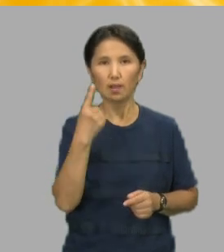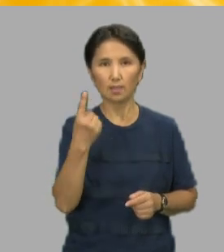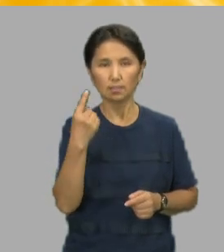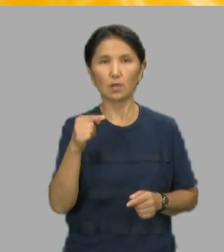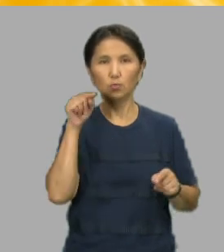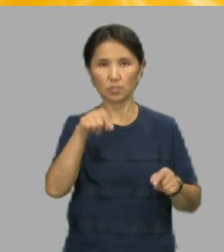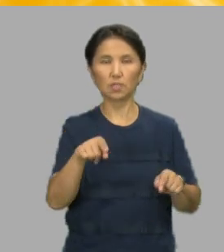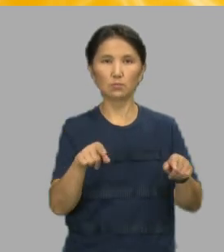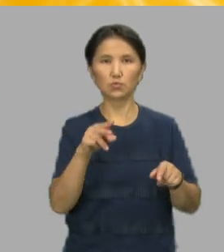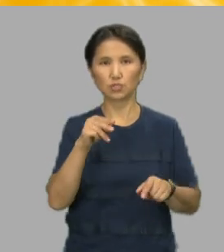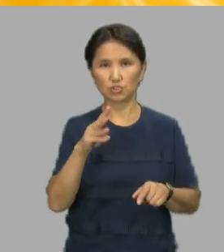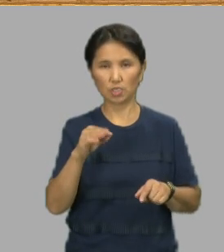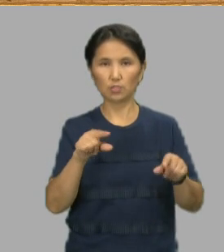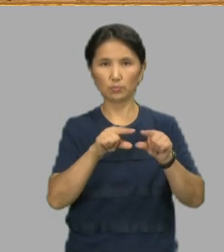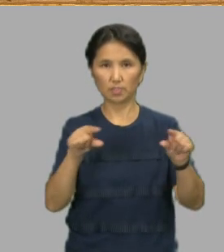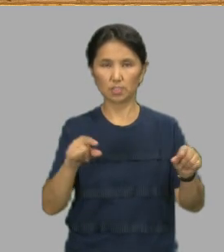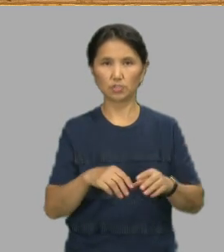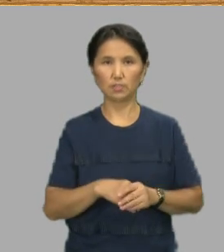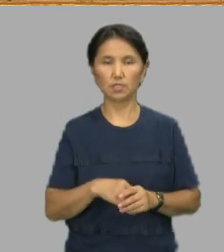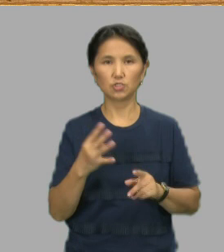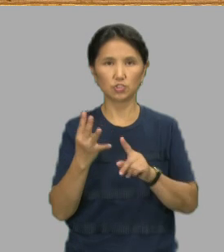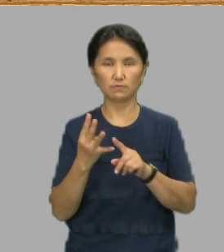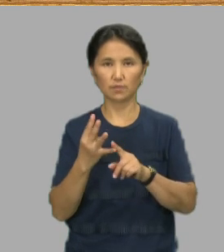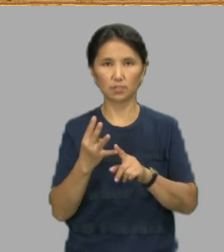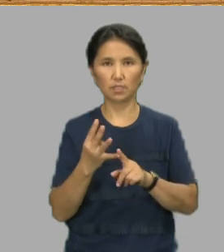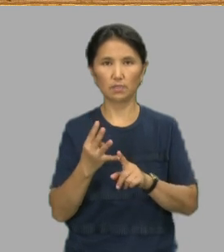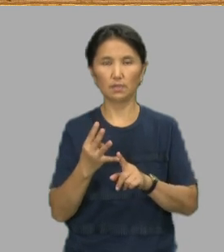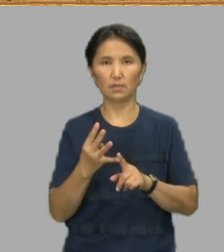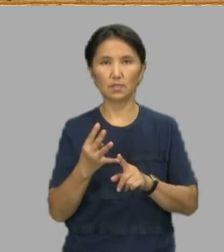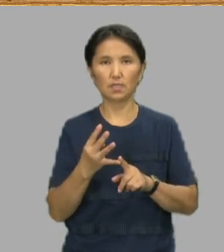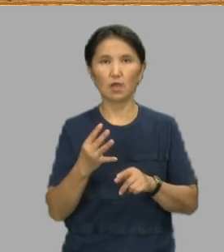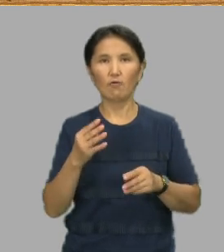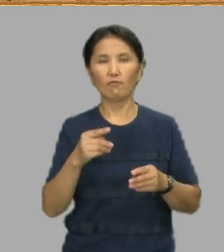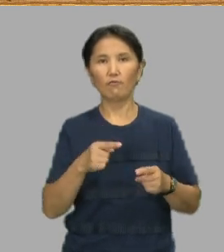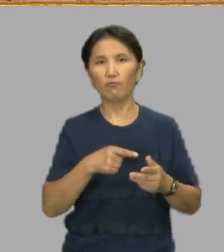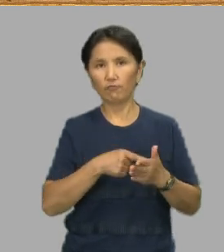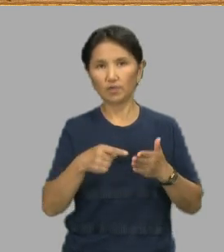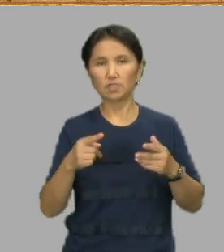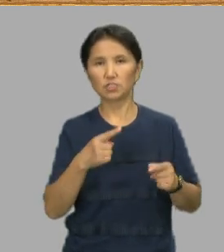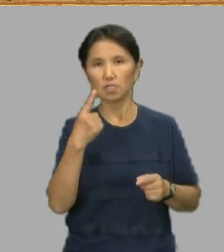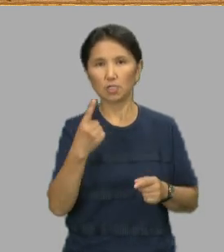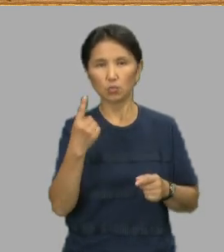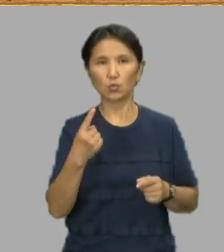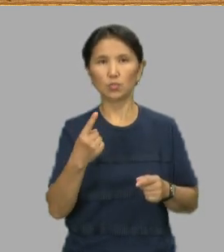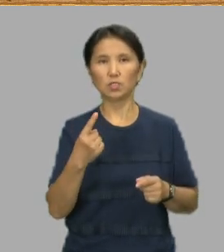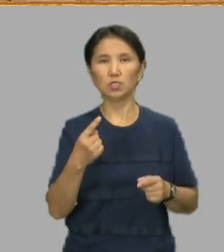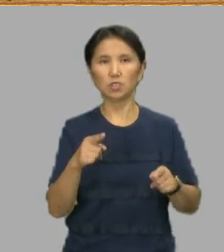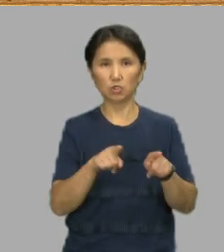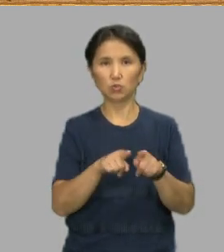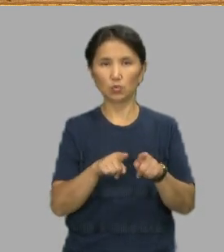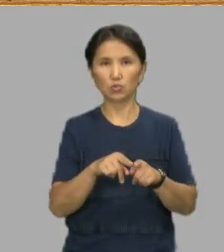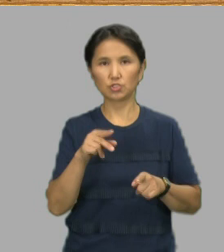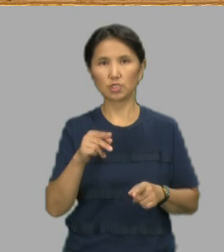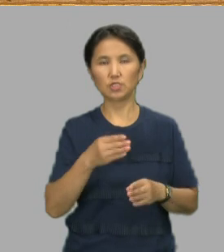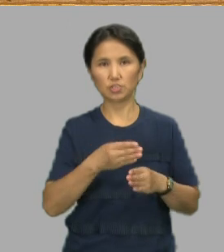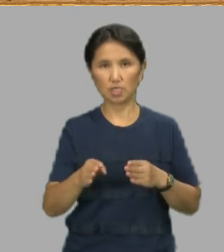же члену предложения. Четвертый признак – обычно выражены одной и той же